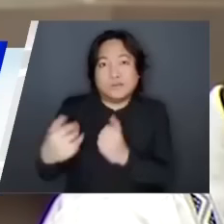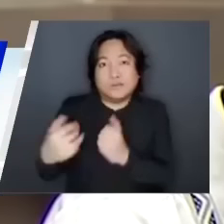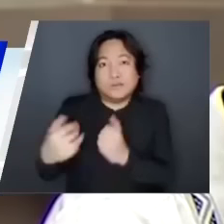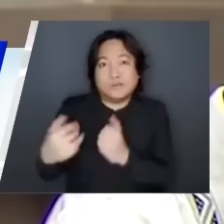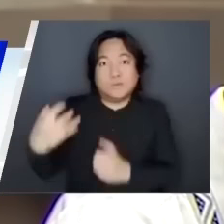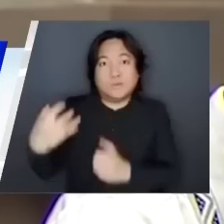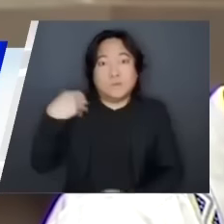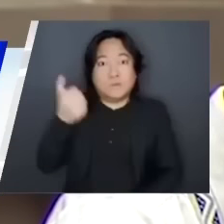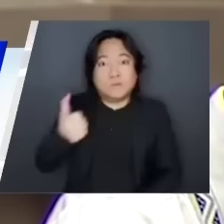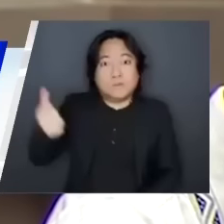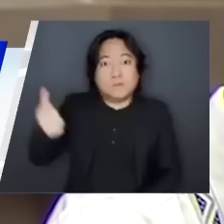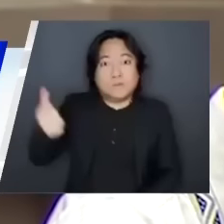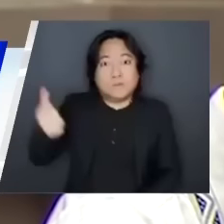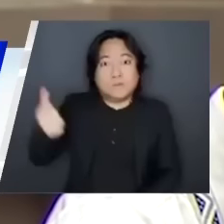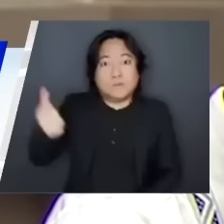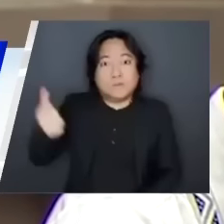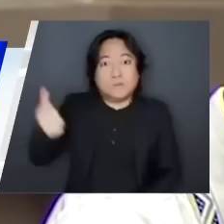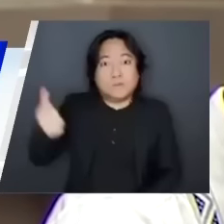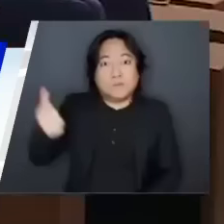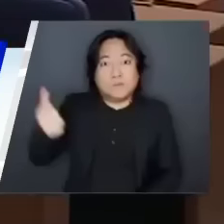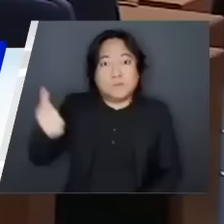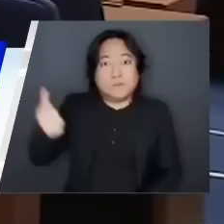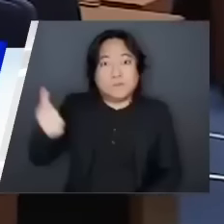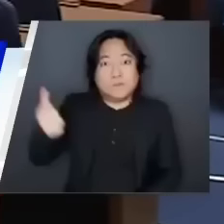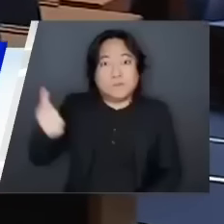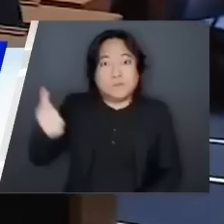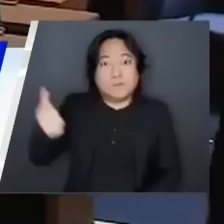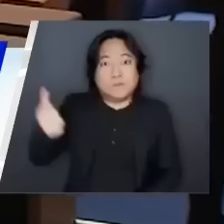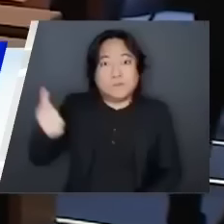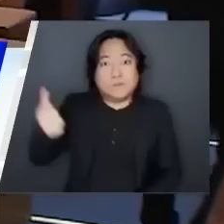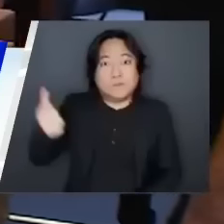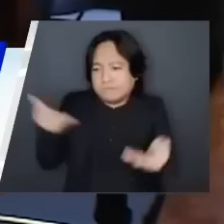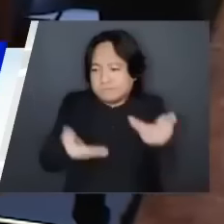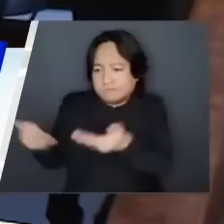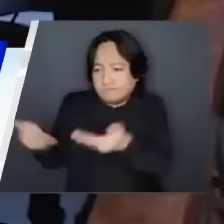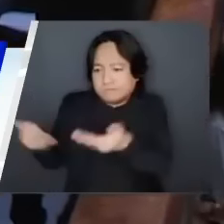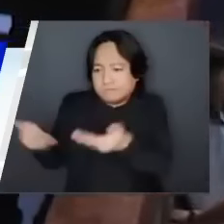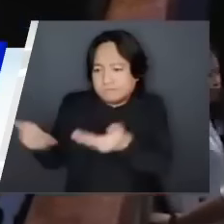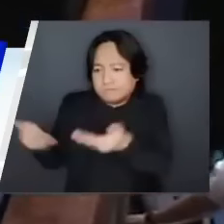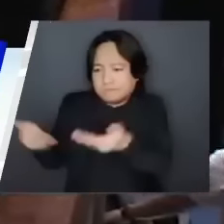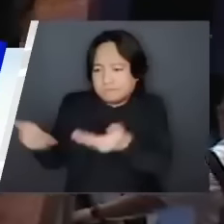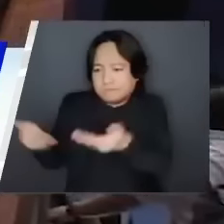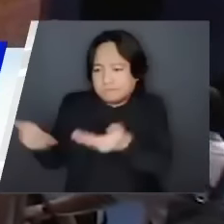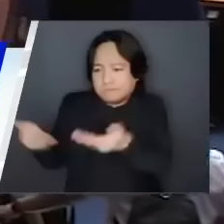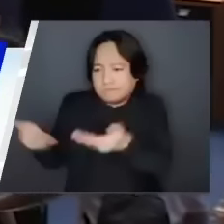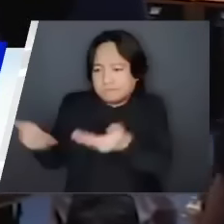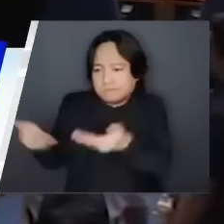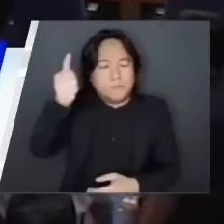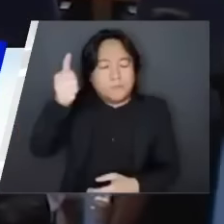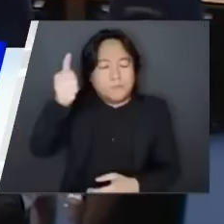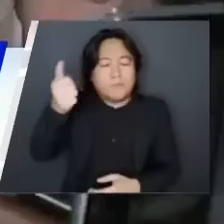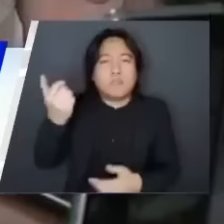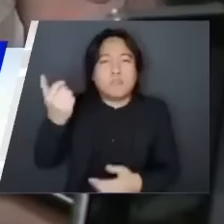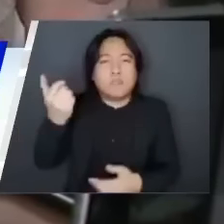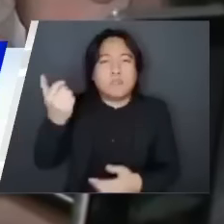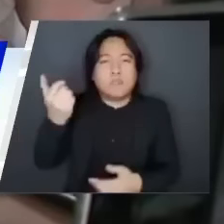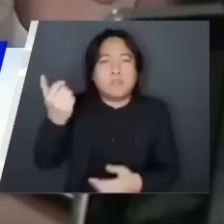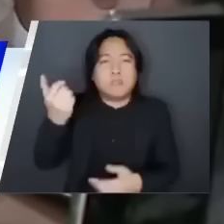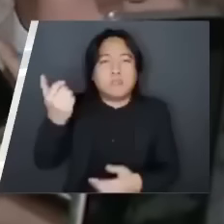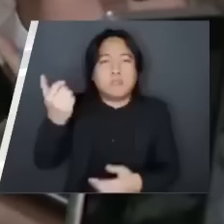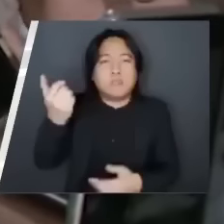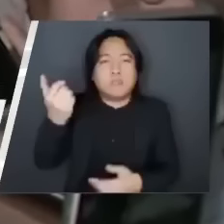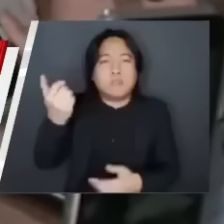process saka ipadadala sa House Speaker. Sa December 21, ang huling sesyon ng Kamara bago sila mag-adjourn. We have